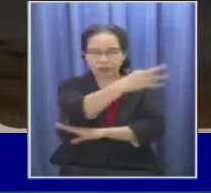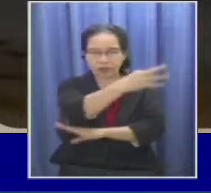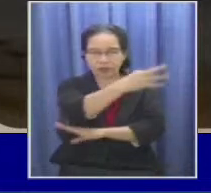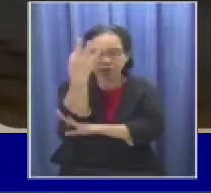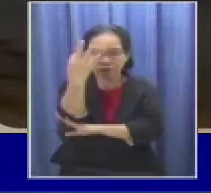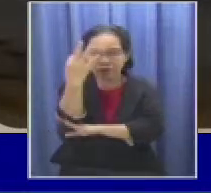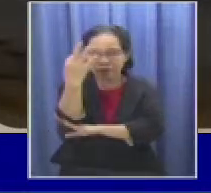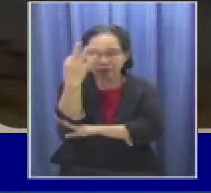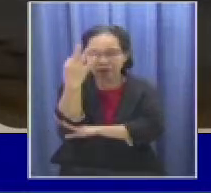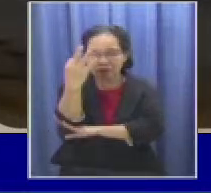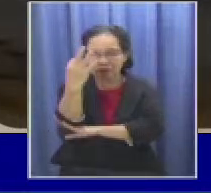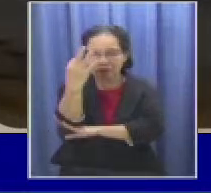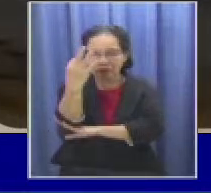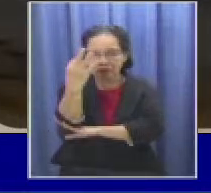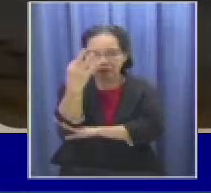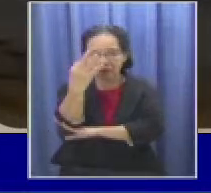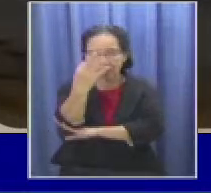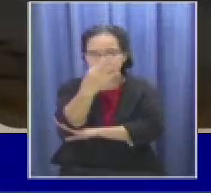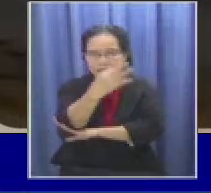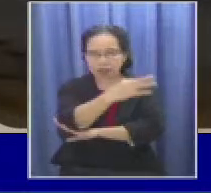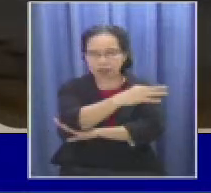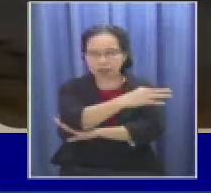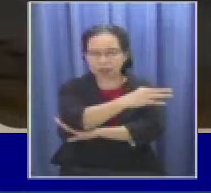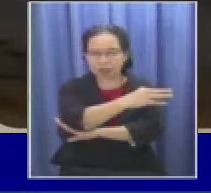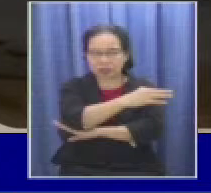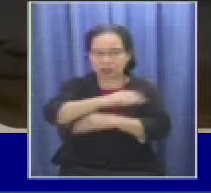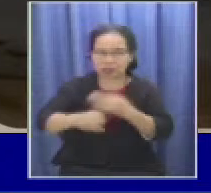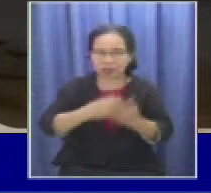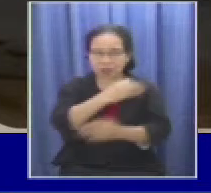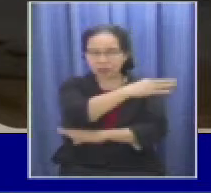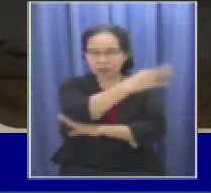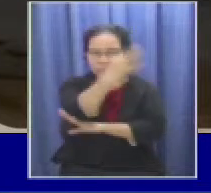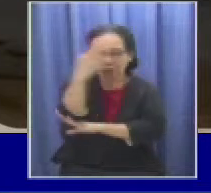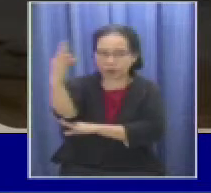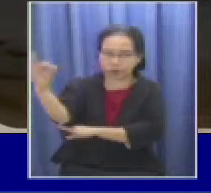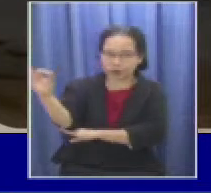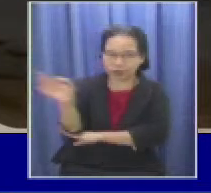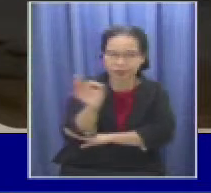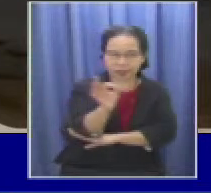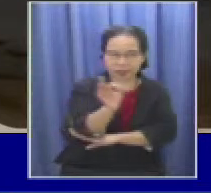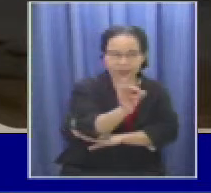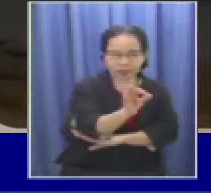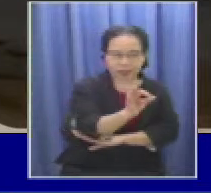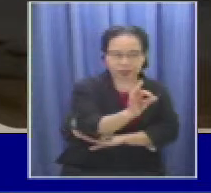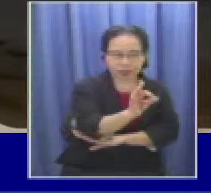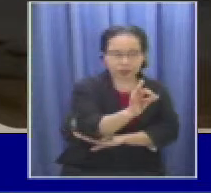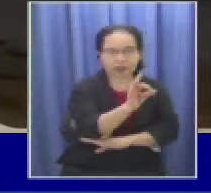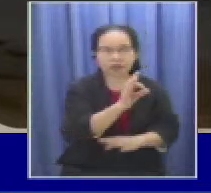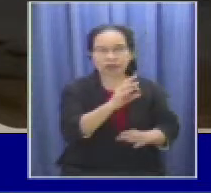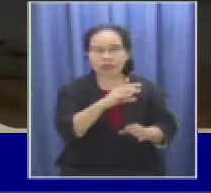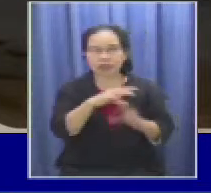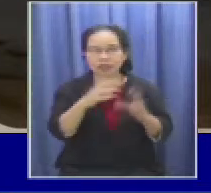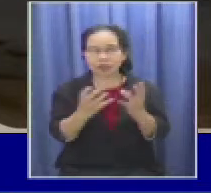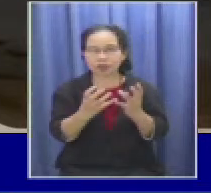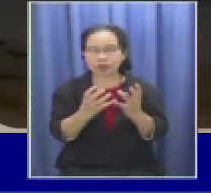no oja hwɛ oja betumi ahye ase ketekete so betumi ahye kwaye mu a